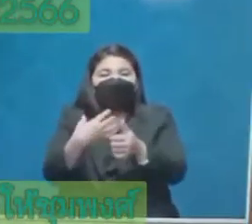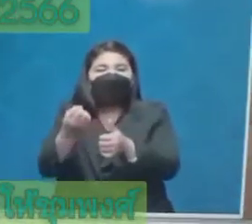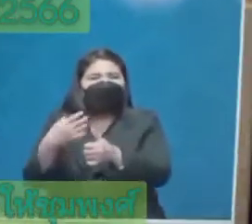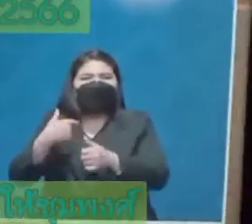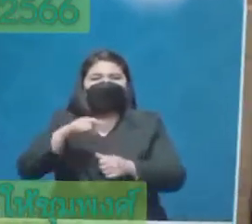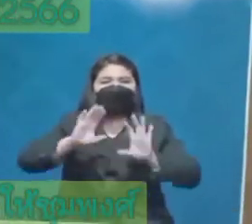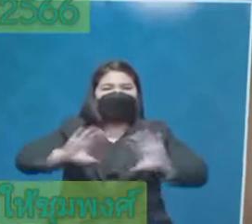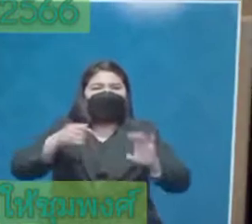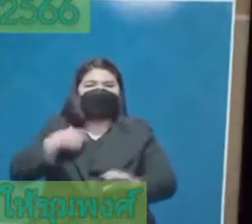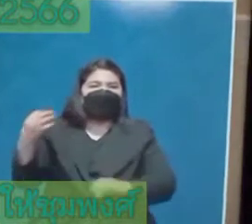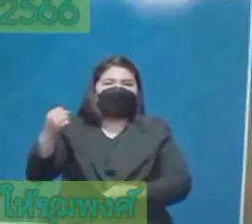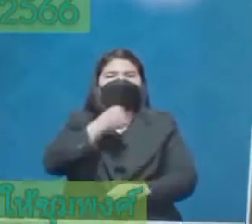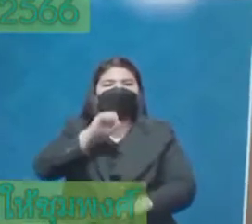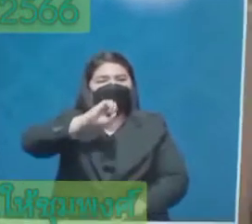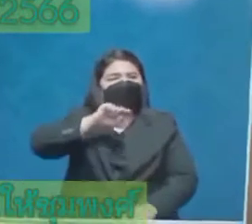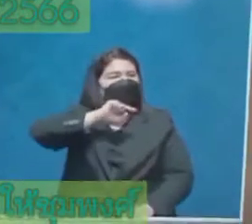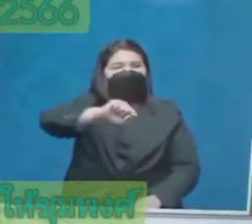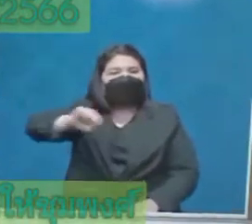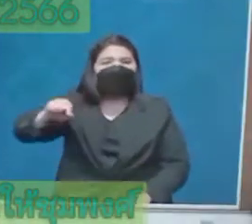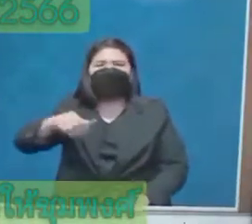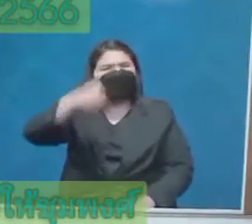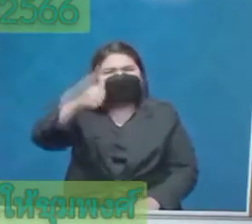ฐบาลใช่ไหมครับท่านทำก็ได้ไม่หมดหรอกครับ